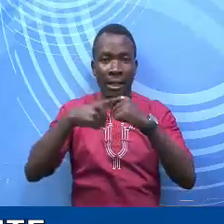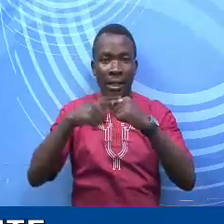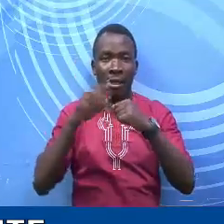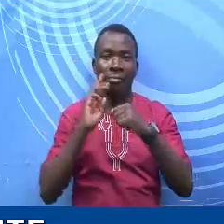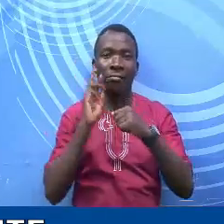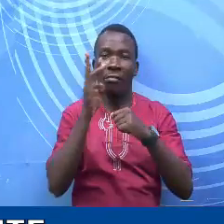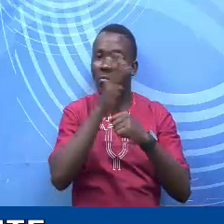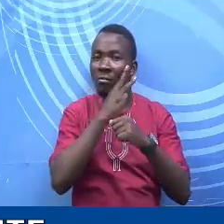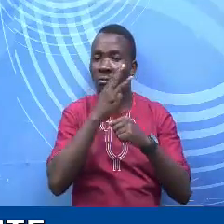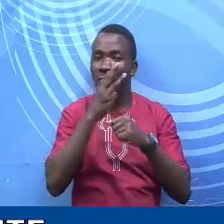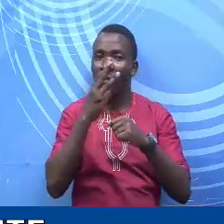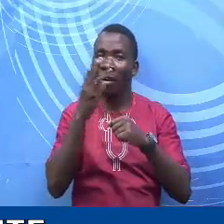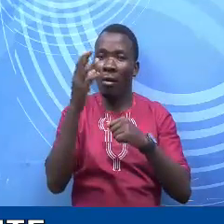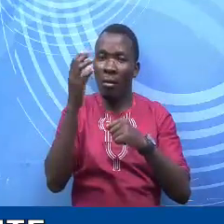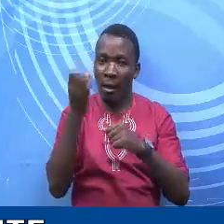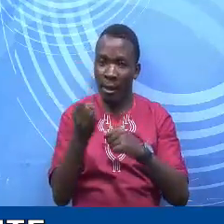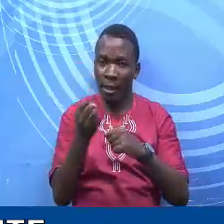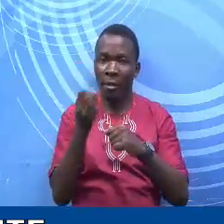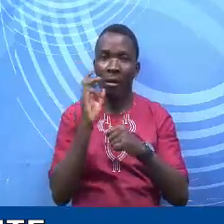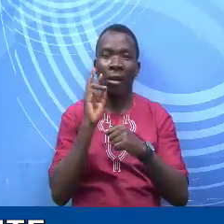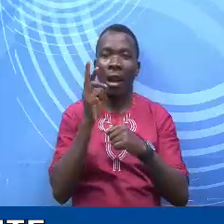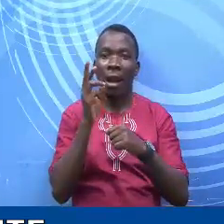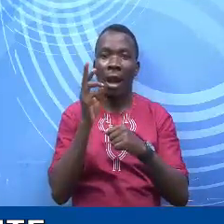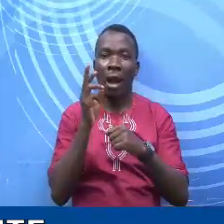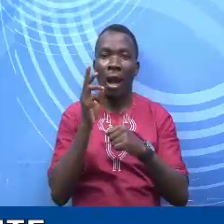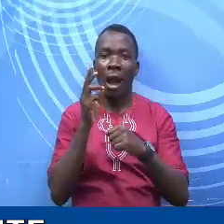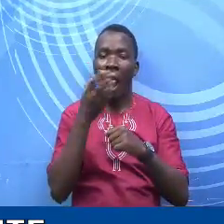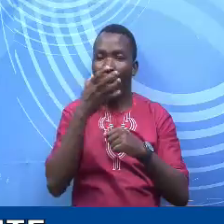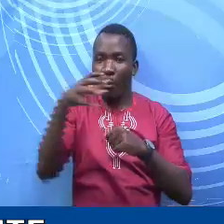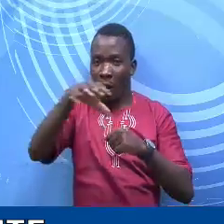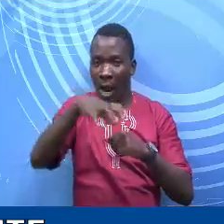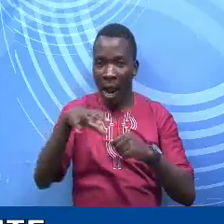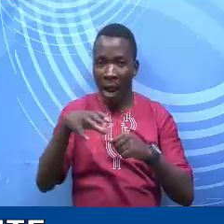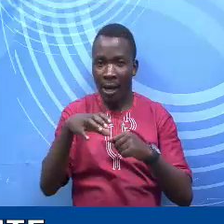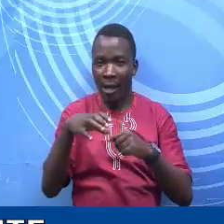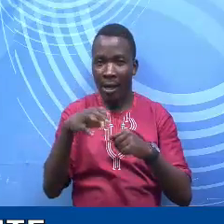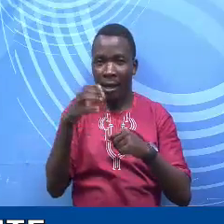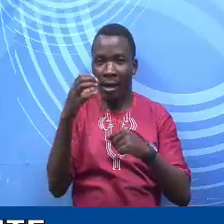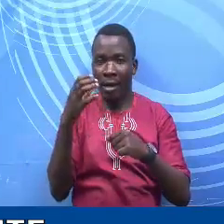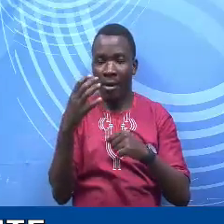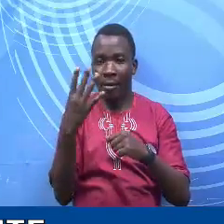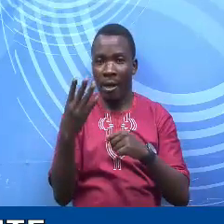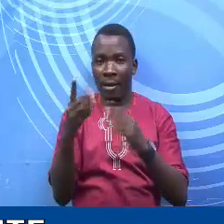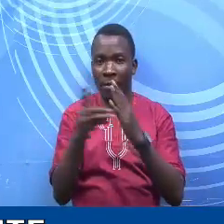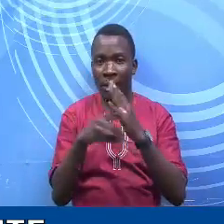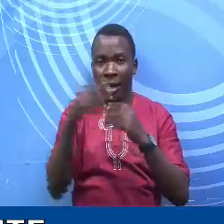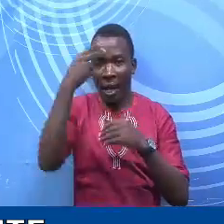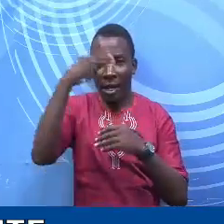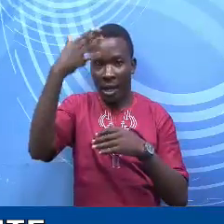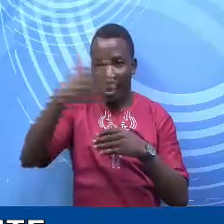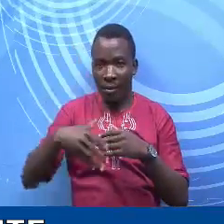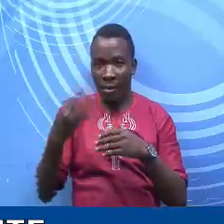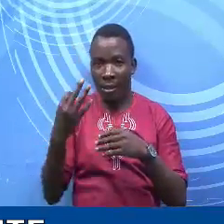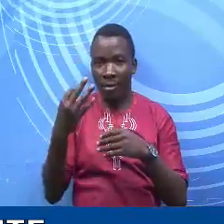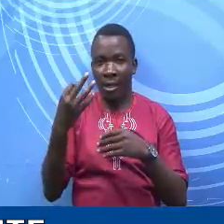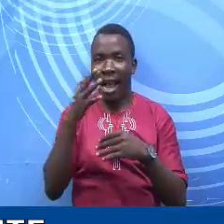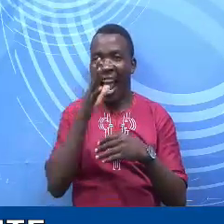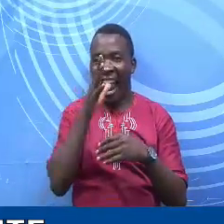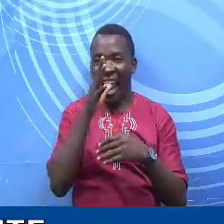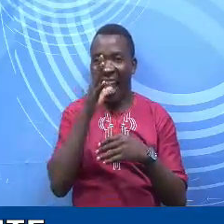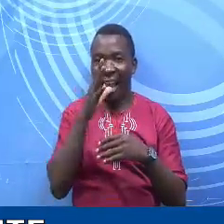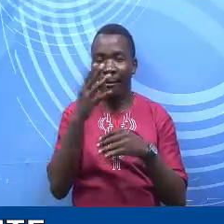ka Muhanga, 5 mu karere ka Kayonza, 4 bo mu karere ka Nyanza, 3 bo mu karere ka Gisagara, 3 bo mu karere